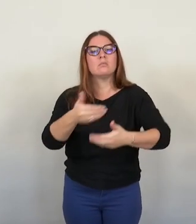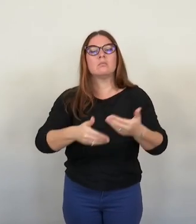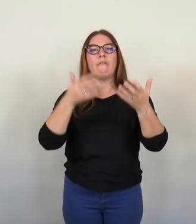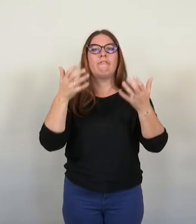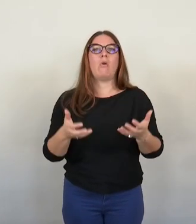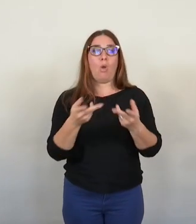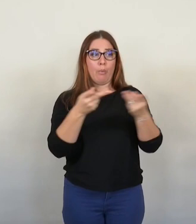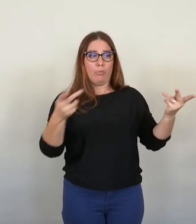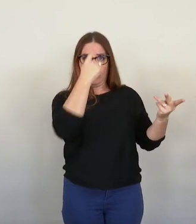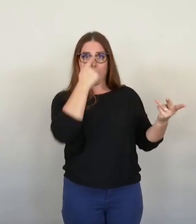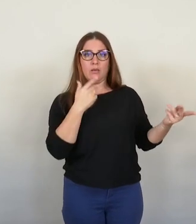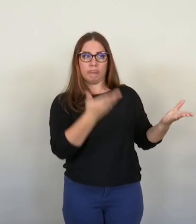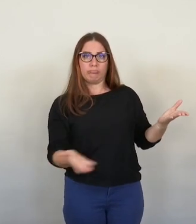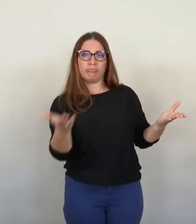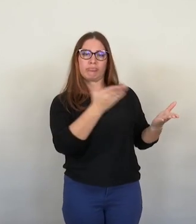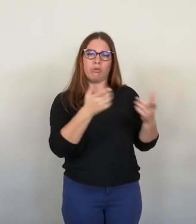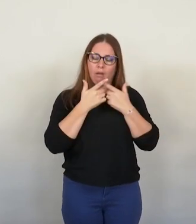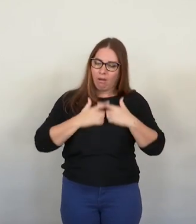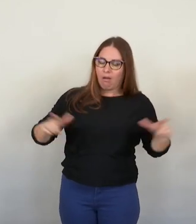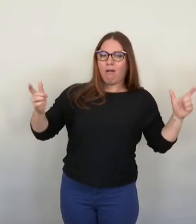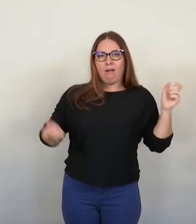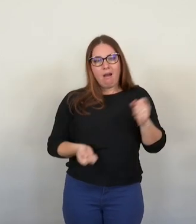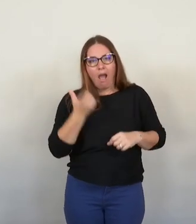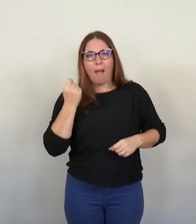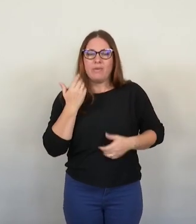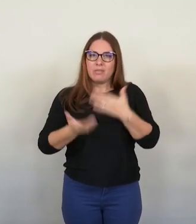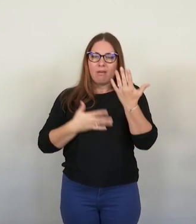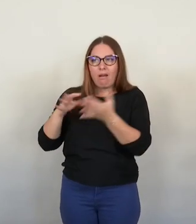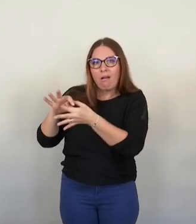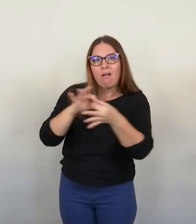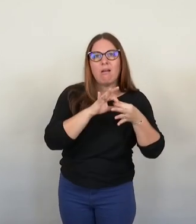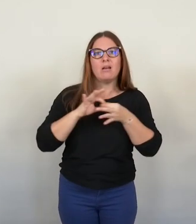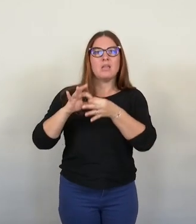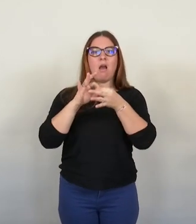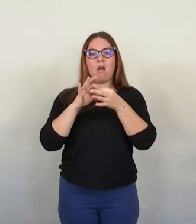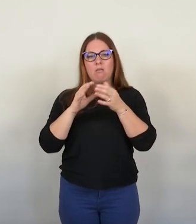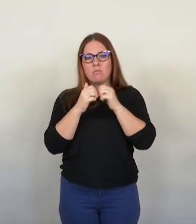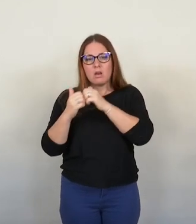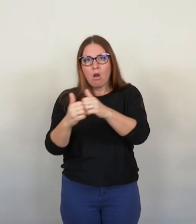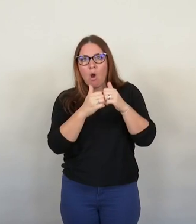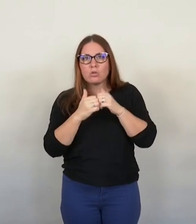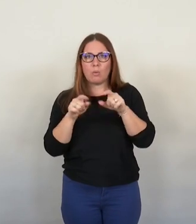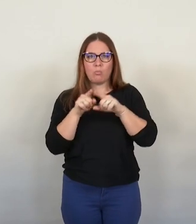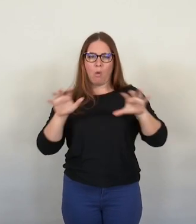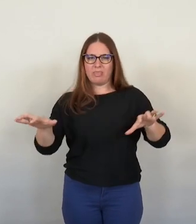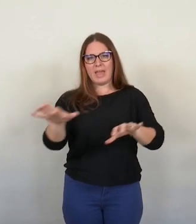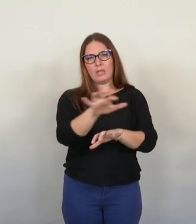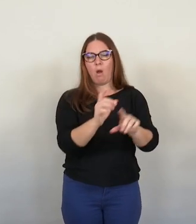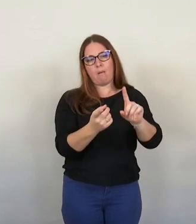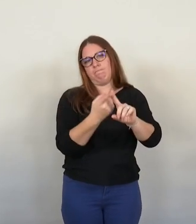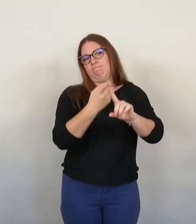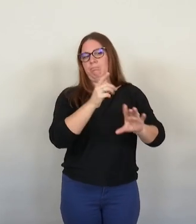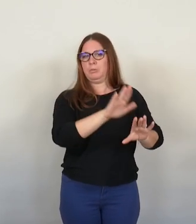à à ces public là de s'émanciper un peu plus vite et d'être dans du lien et et créer du commun dans ces territoires un peu